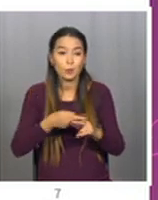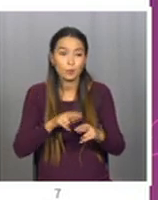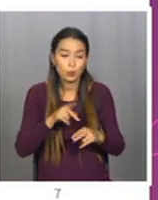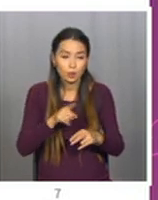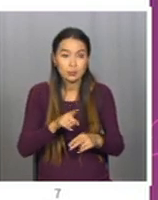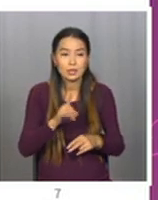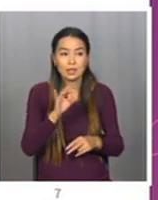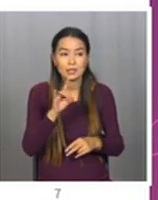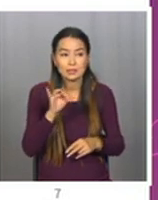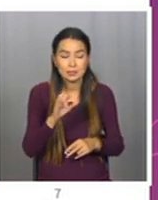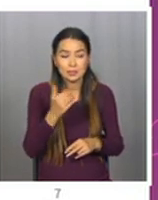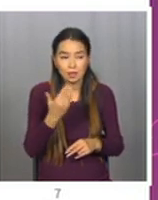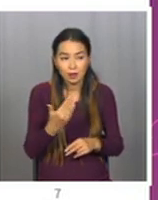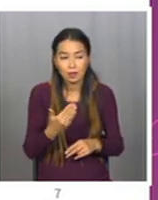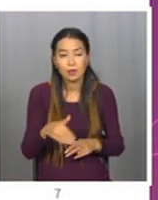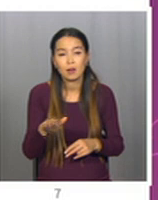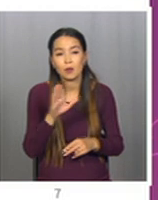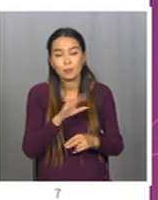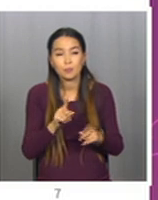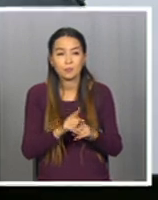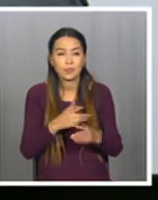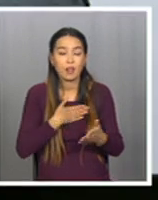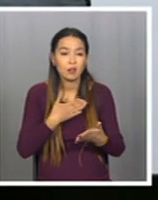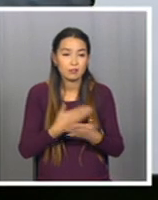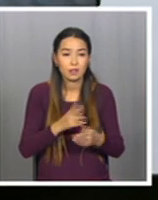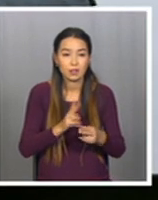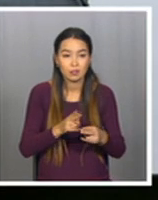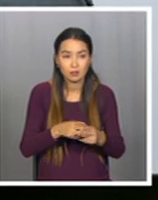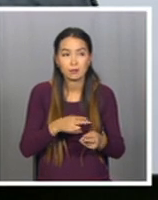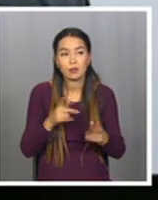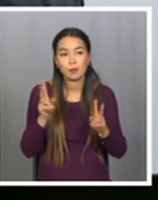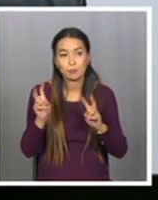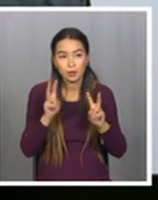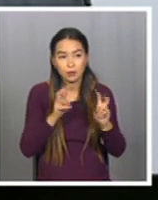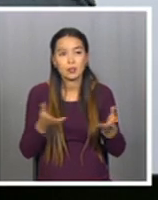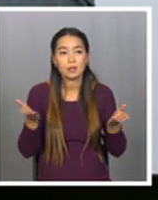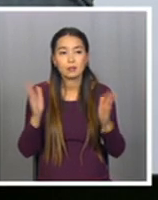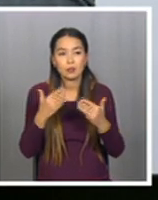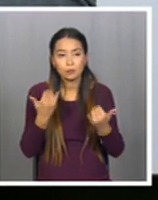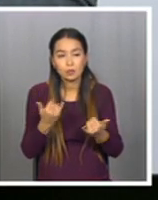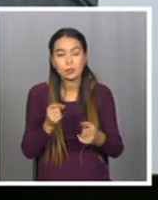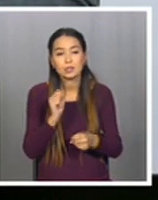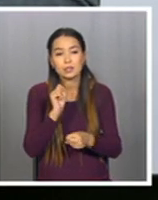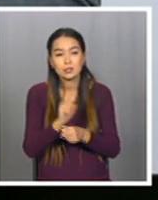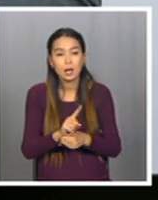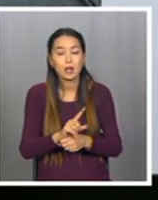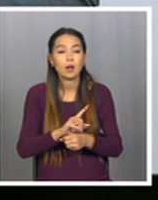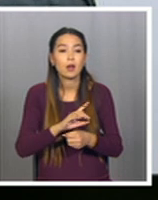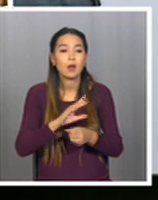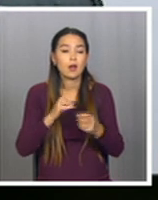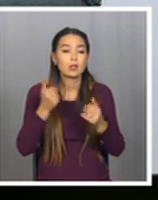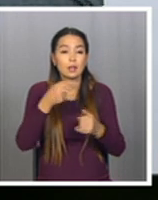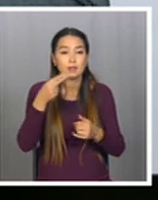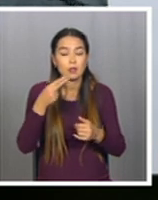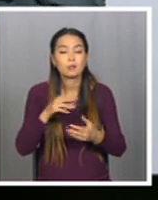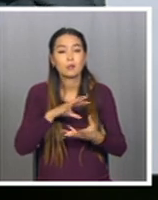резистор жалған кедергіні актив кедергі деп атайды екен. Енді тақырыпты қорытындылау үшін тапсырма,